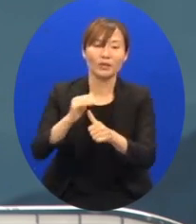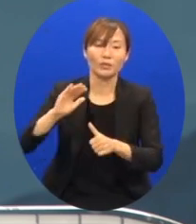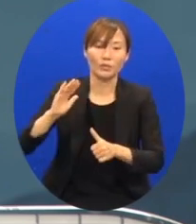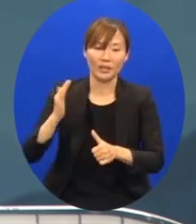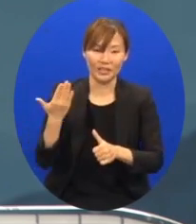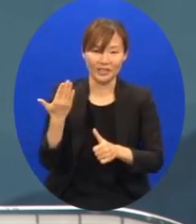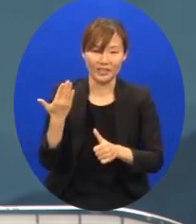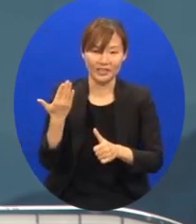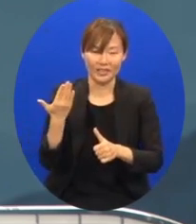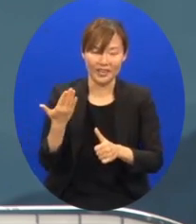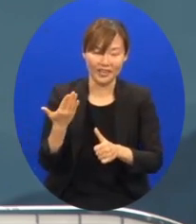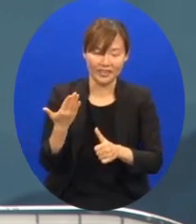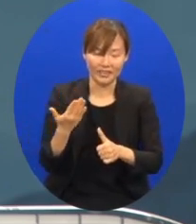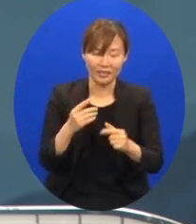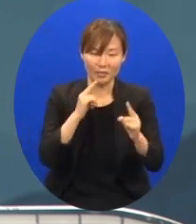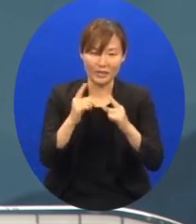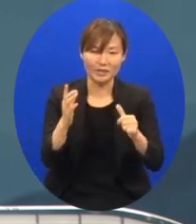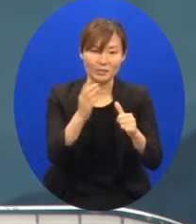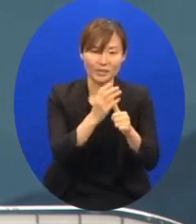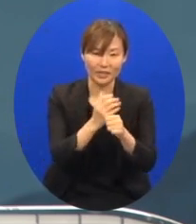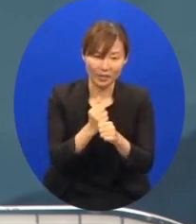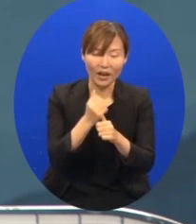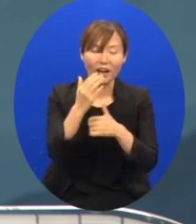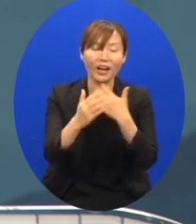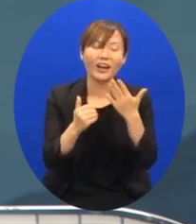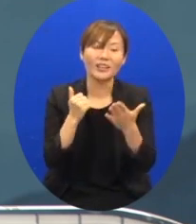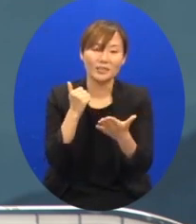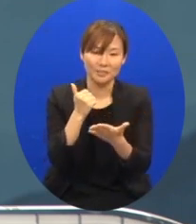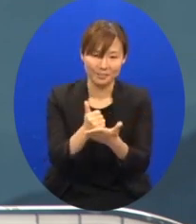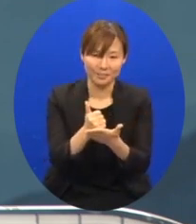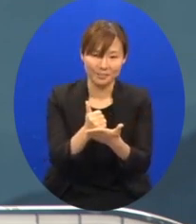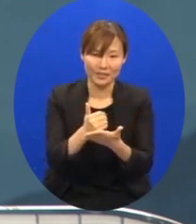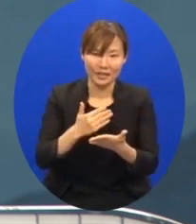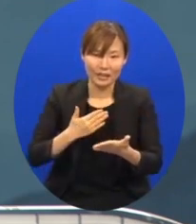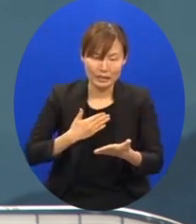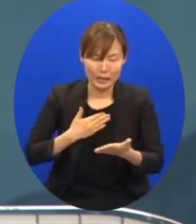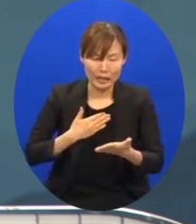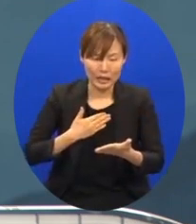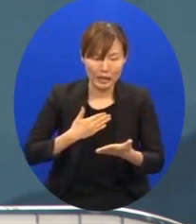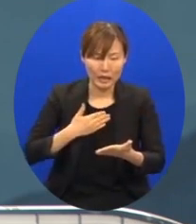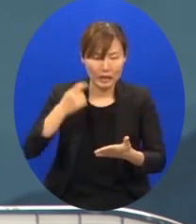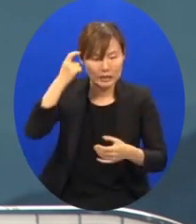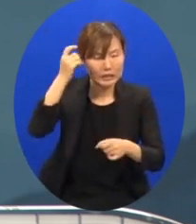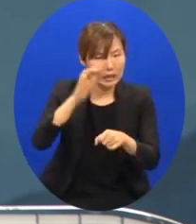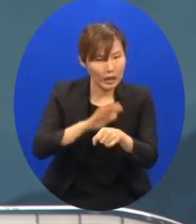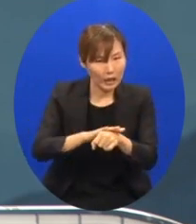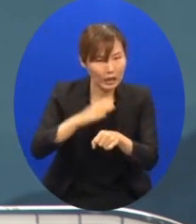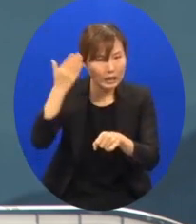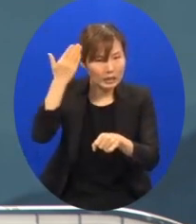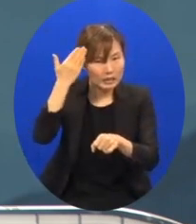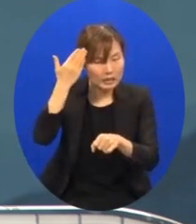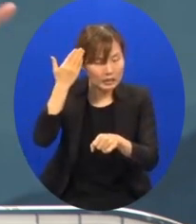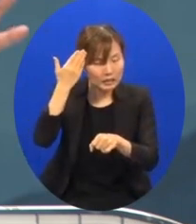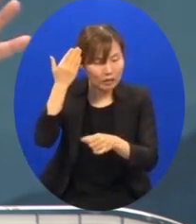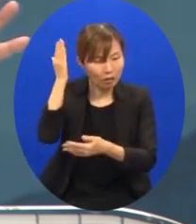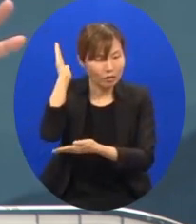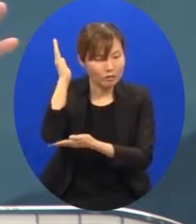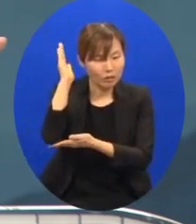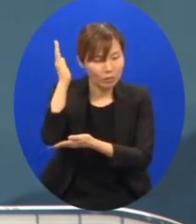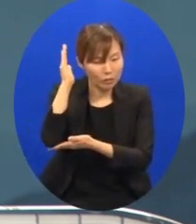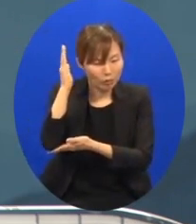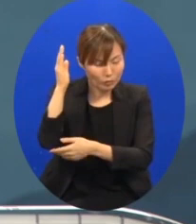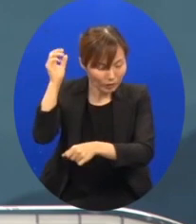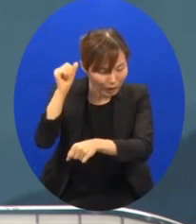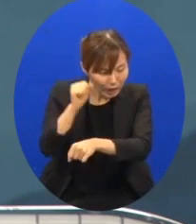저는 이 말씀을 붙잡아 써요 하나님 제가 더 이상 내 지식과 내 지혜로 설교 잘해보려고 몸부림 치지